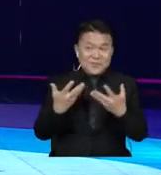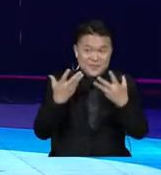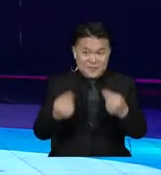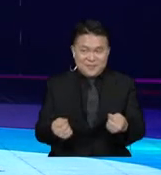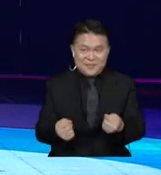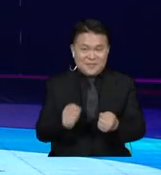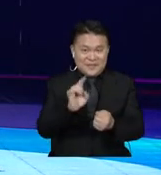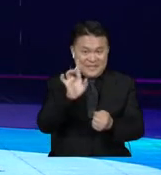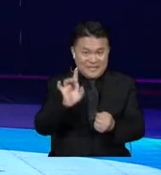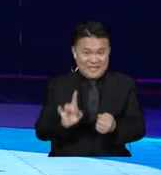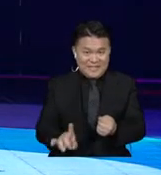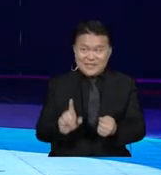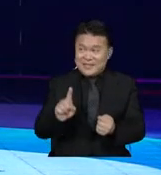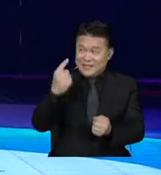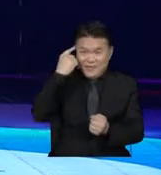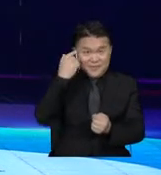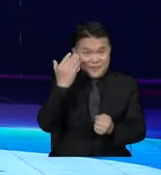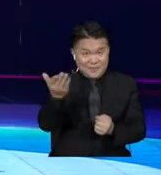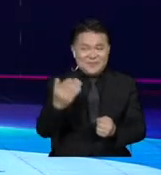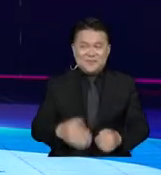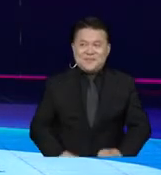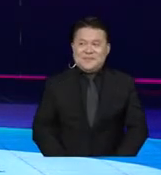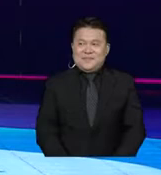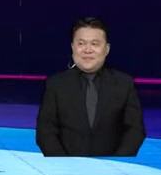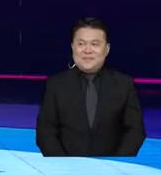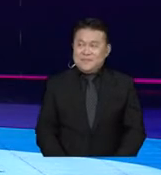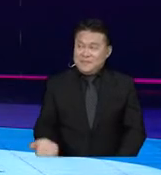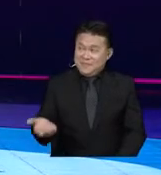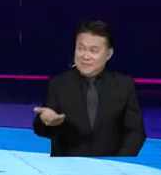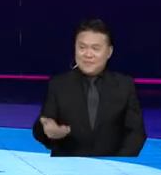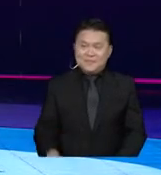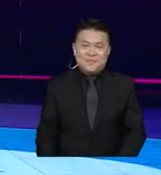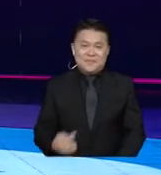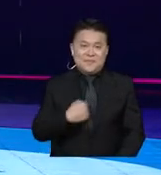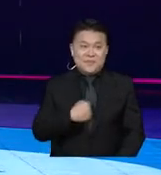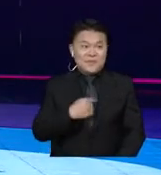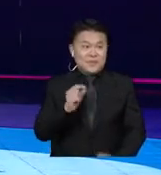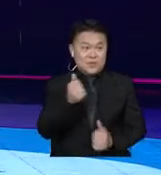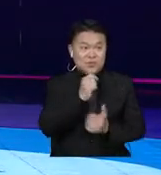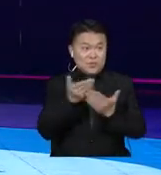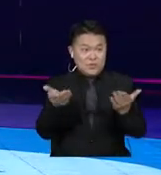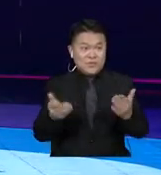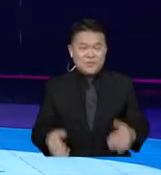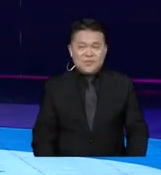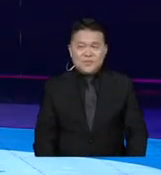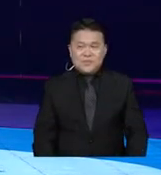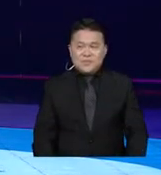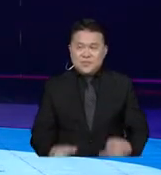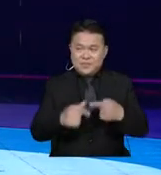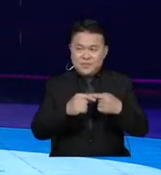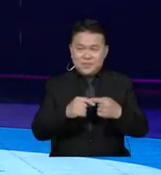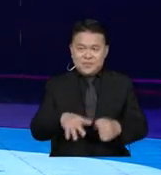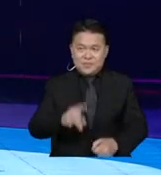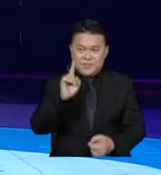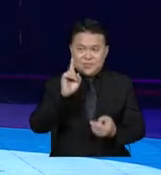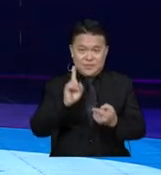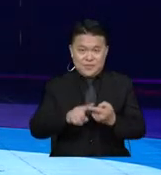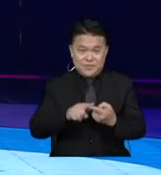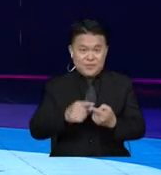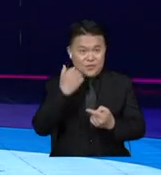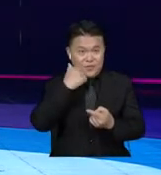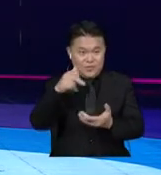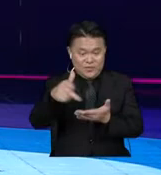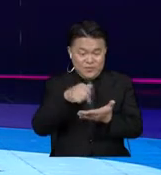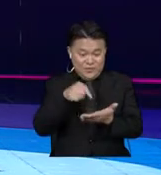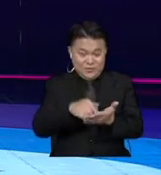있는데요. 하나씩 하나씩 한번 드려보도록 하죠. 네, 먼저 제가 소개를 해드릴까요? 네. 처음처럼 님께서